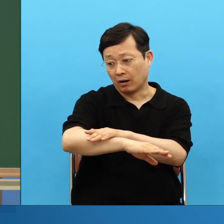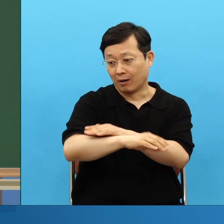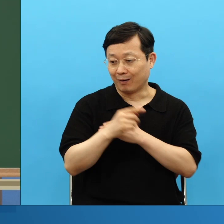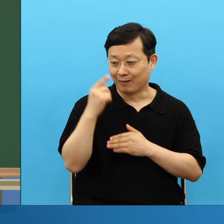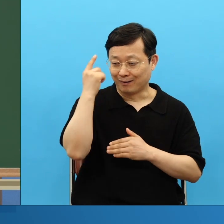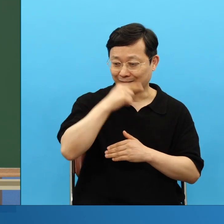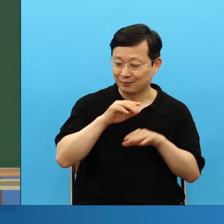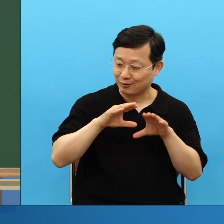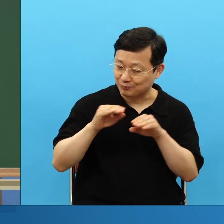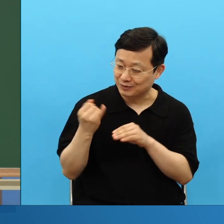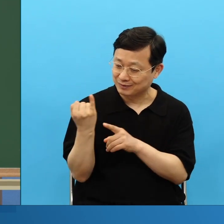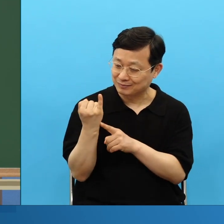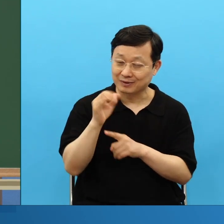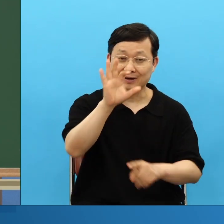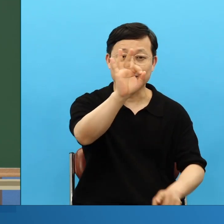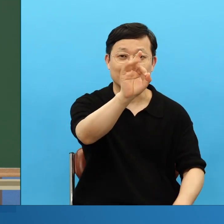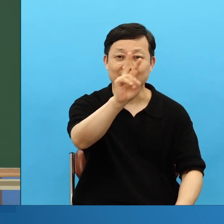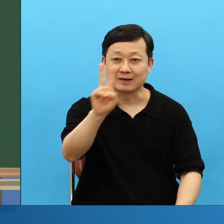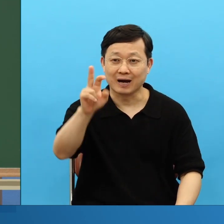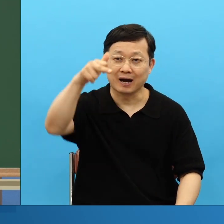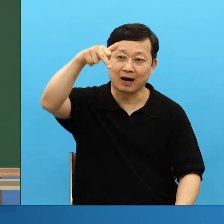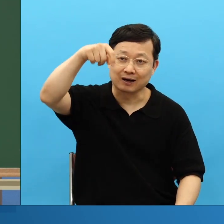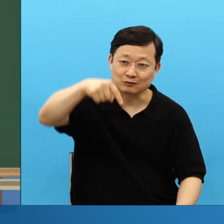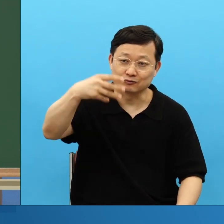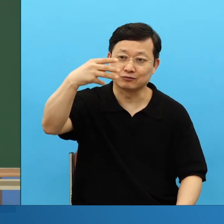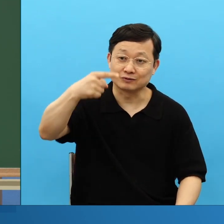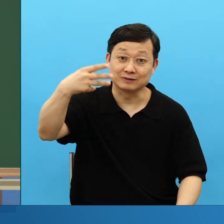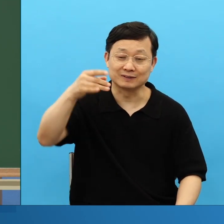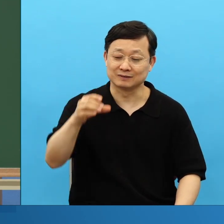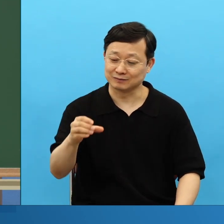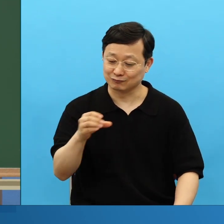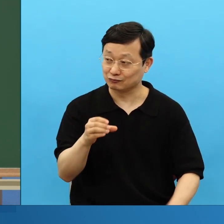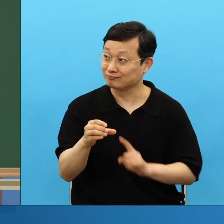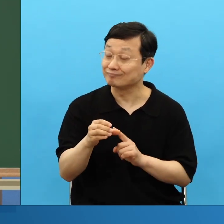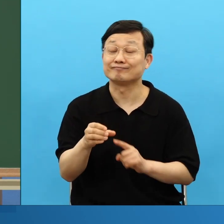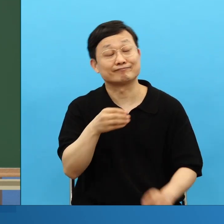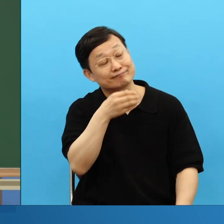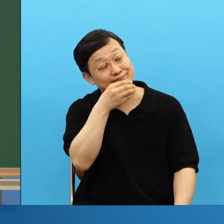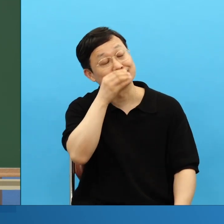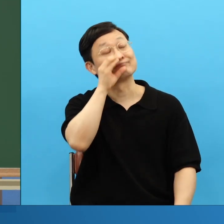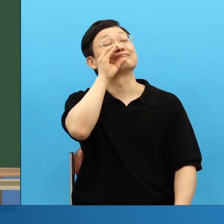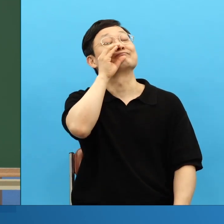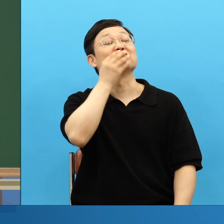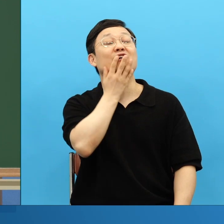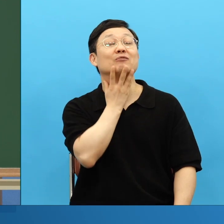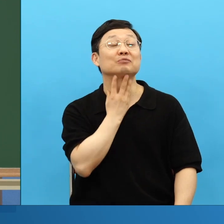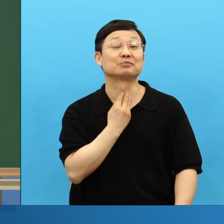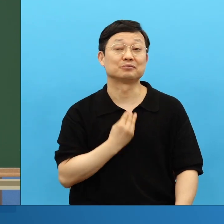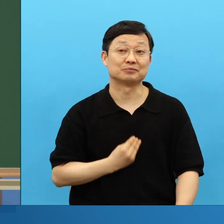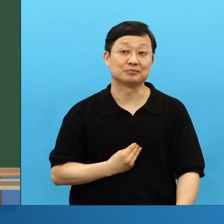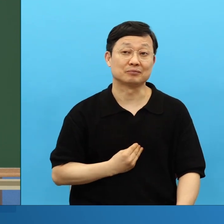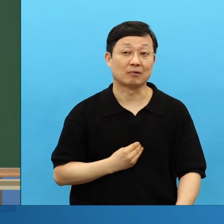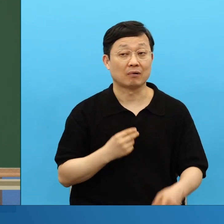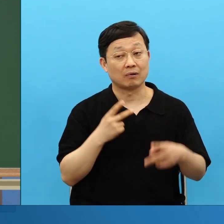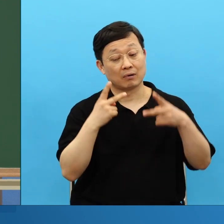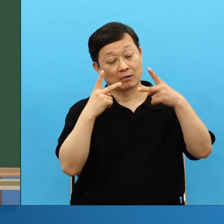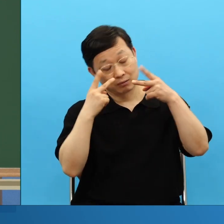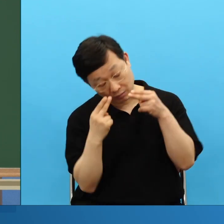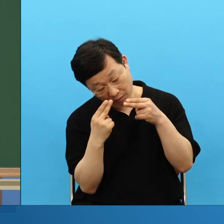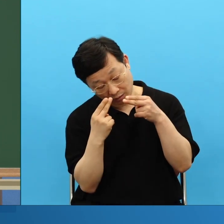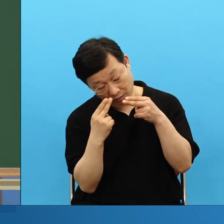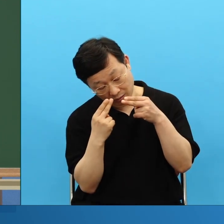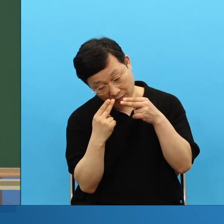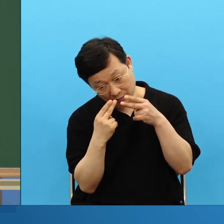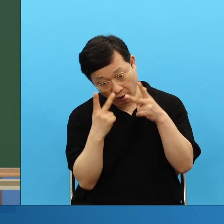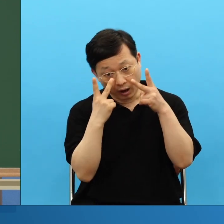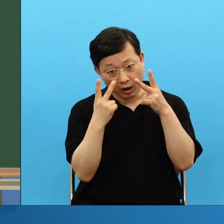아줌마로부터 야쿠르트를 받아서 먹었다. 먹고 나서 이게 마약 성분이 들어서 눈 떠보니까 장려촌이었다.